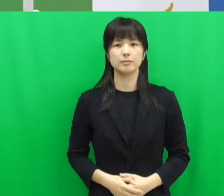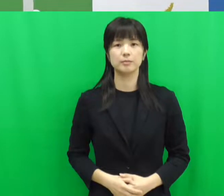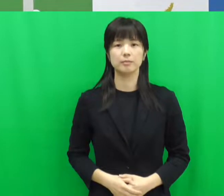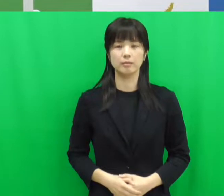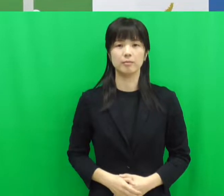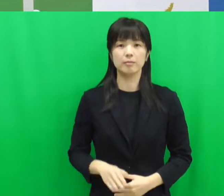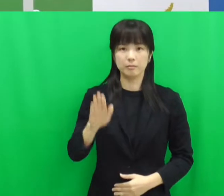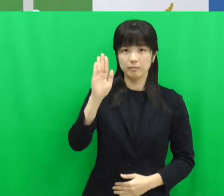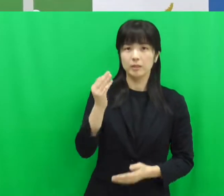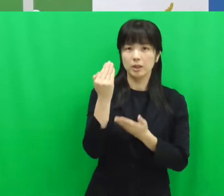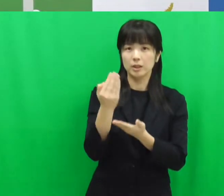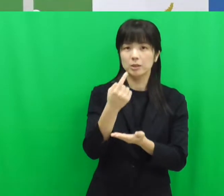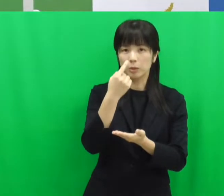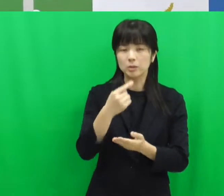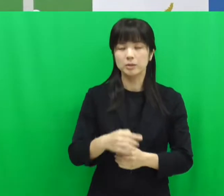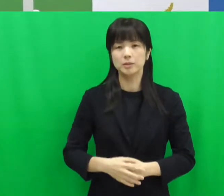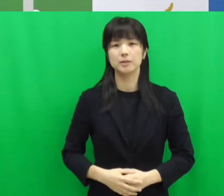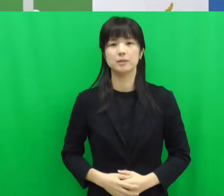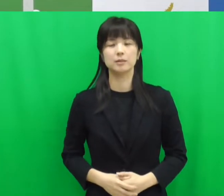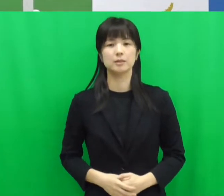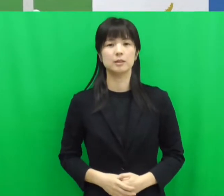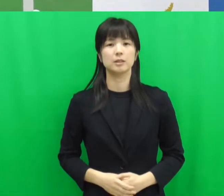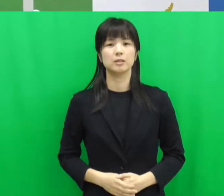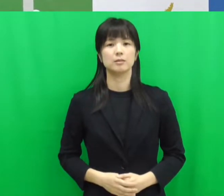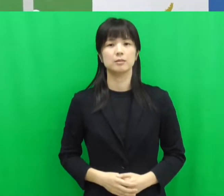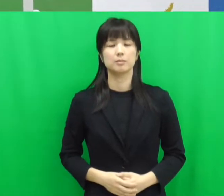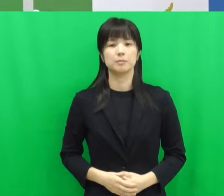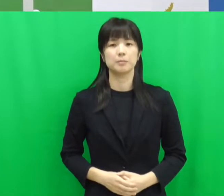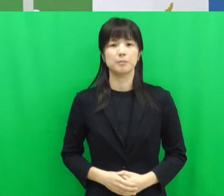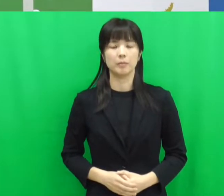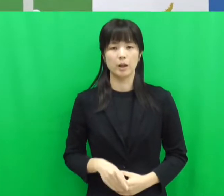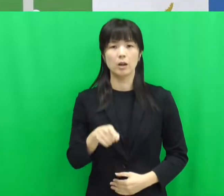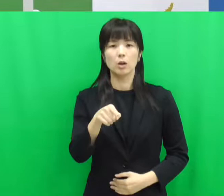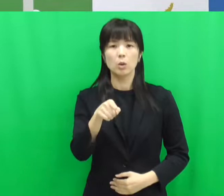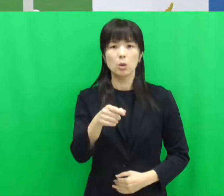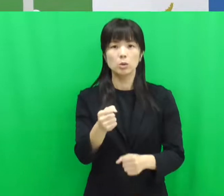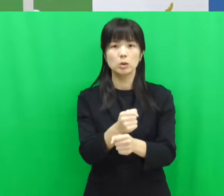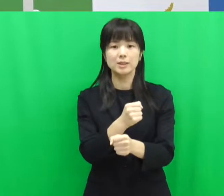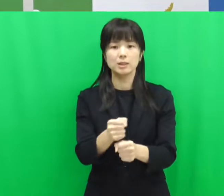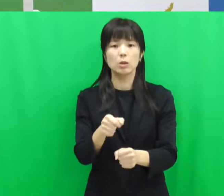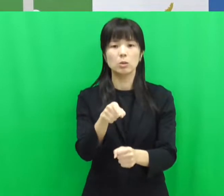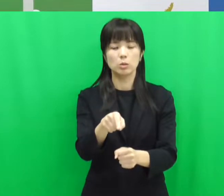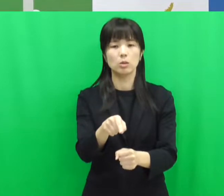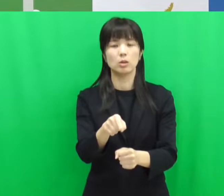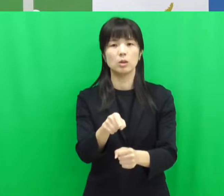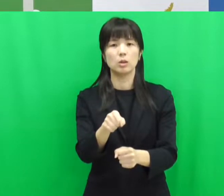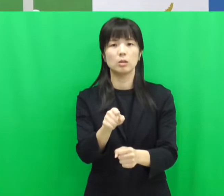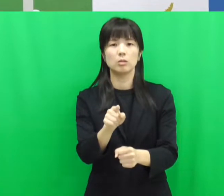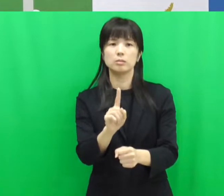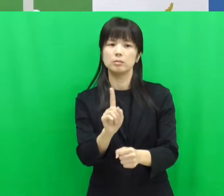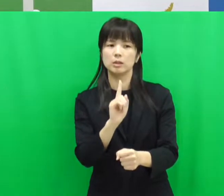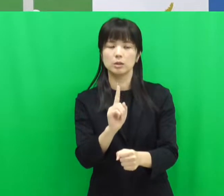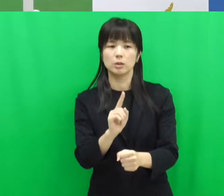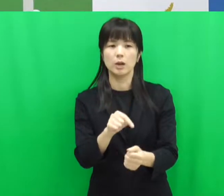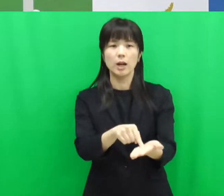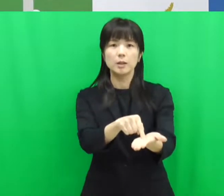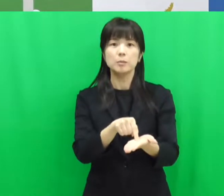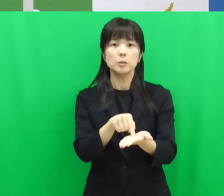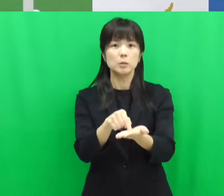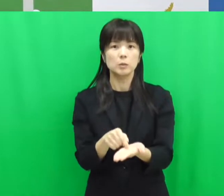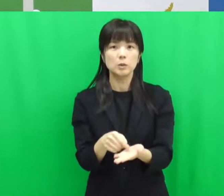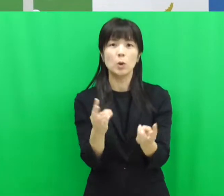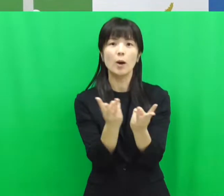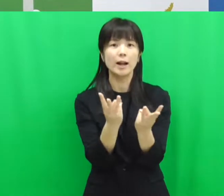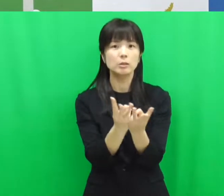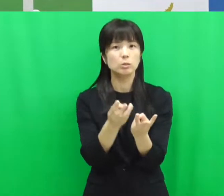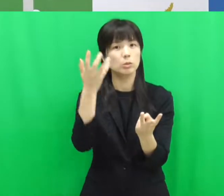各信号を出してよろしくお願いします。子ども事業の、まずどれぐらいの利用を見込んでいるのかということ